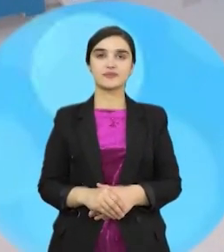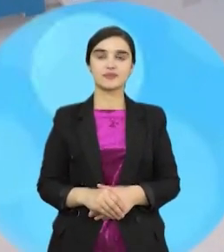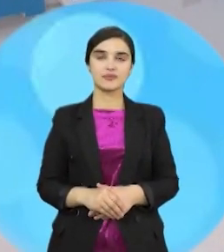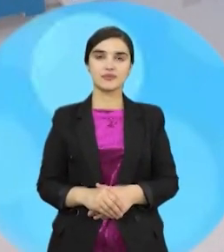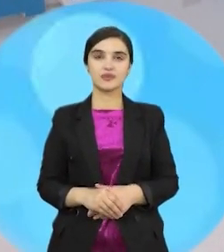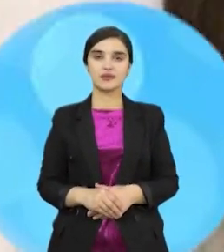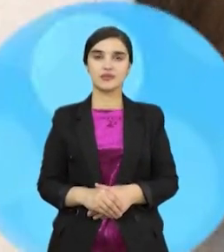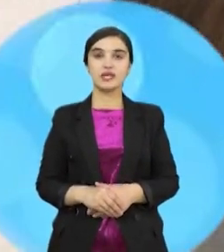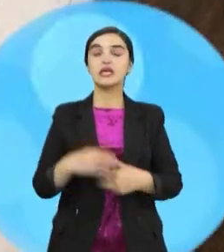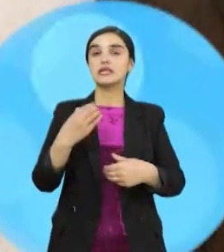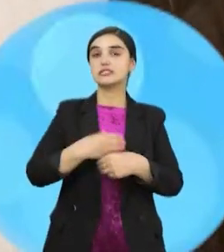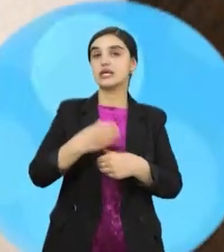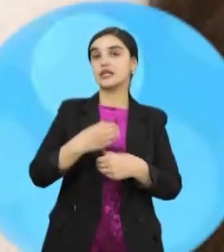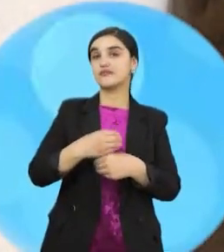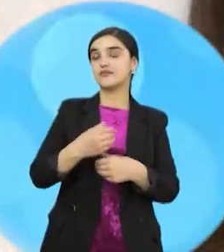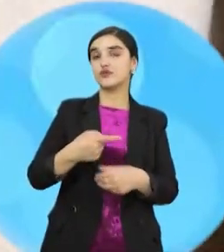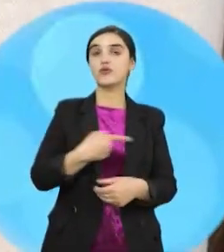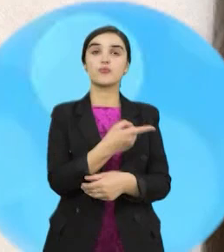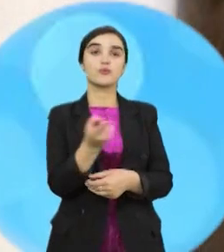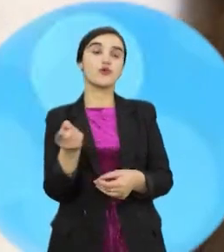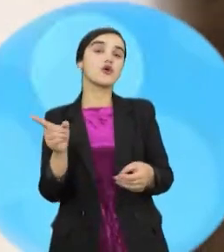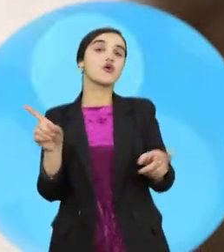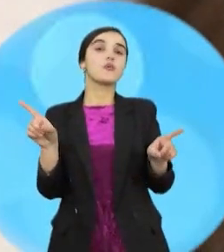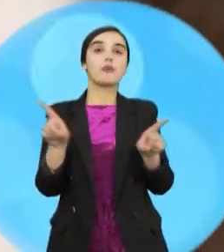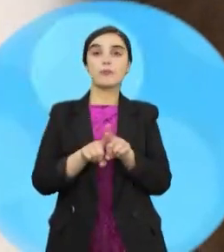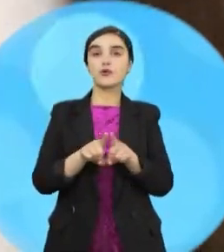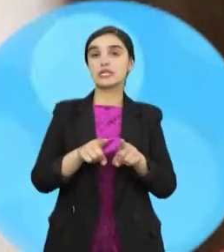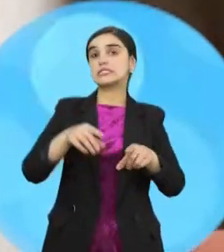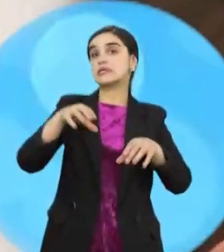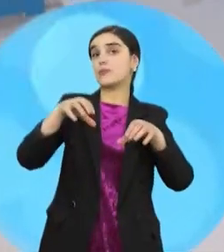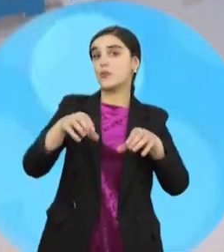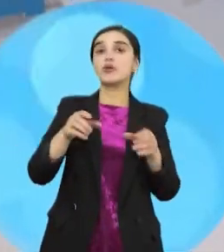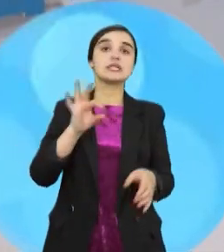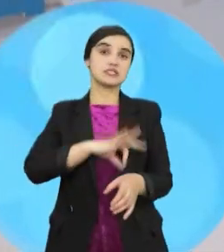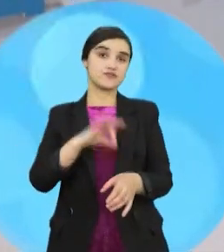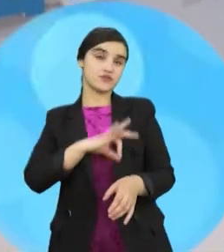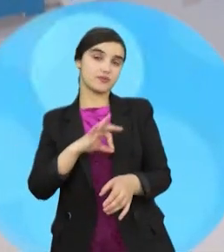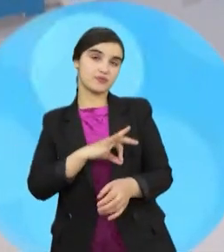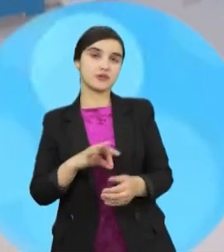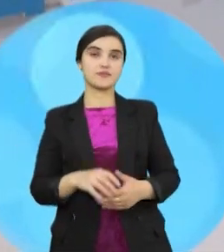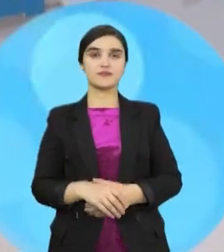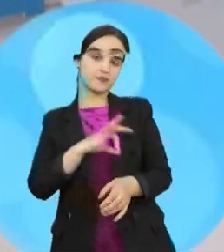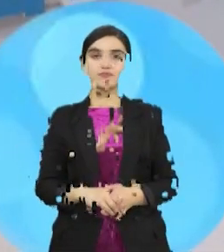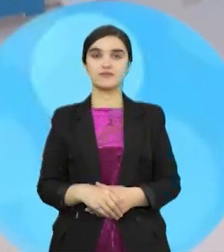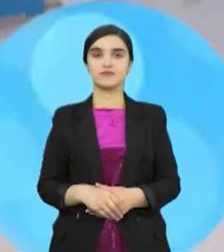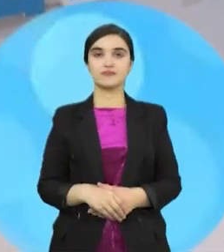ظرف پلاستیکی را ما با مثل پایه استفاده میبریم.